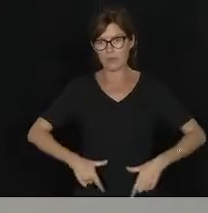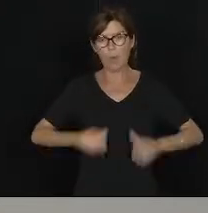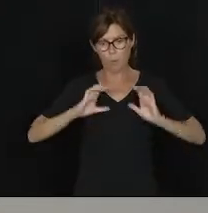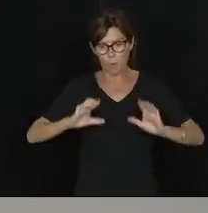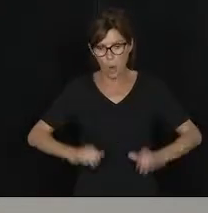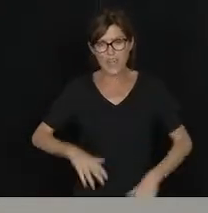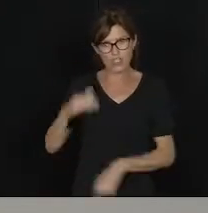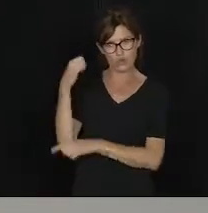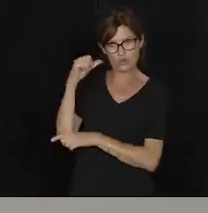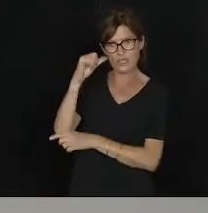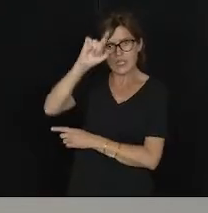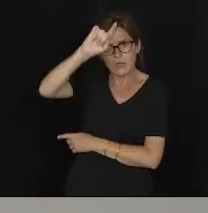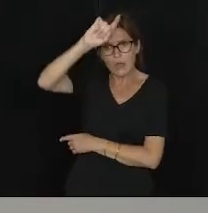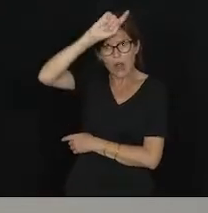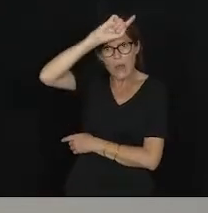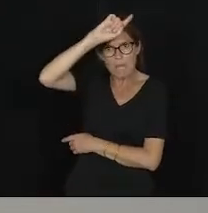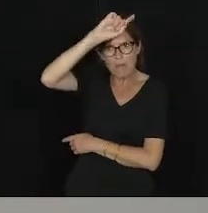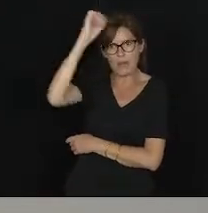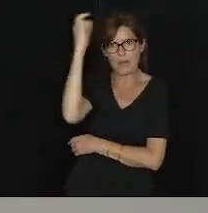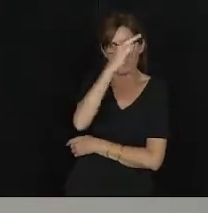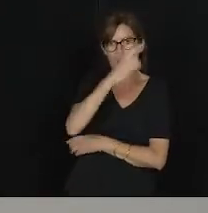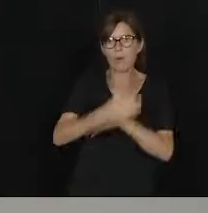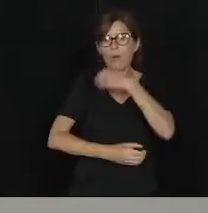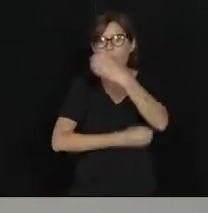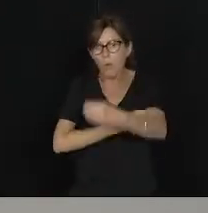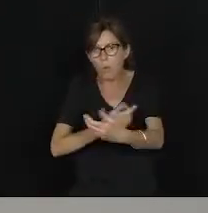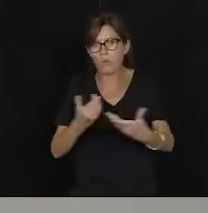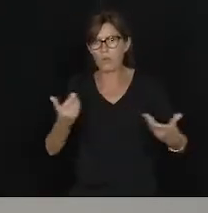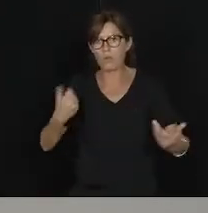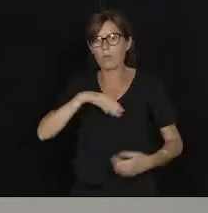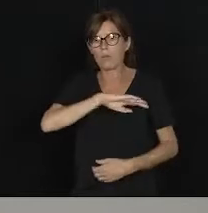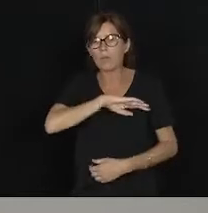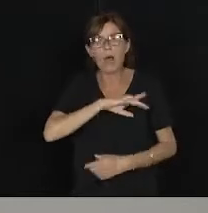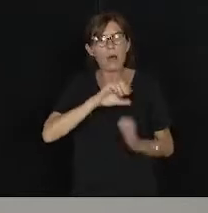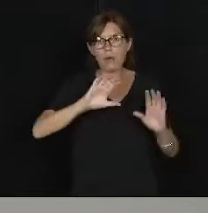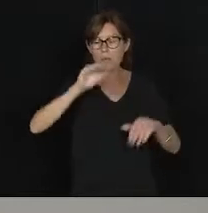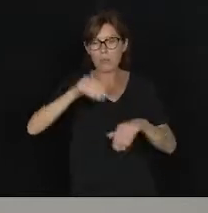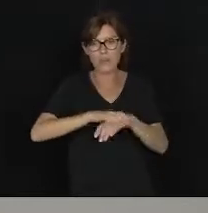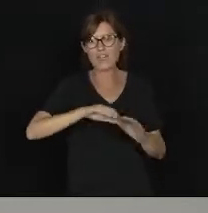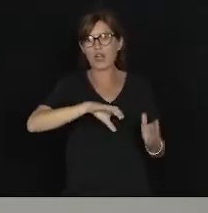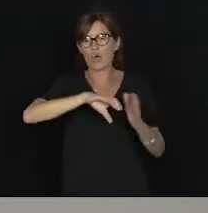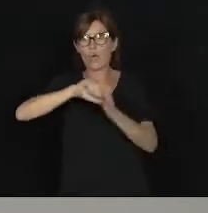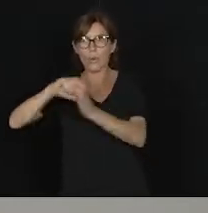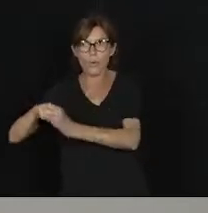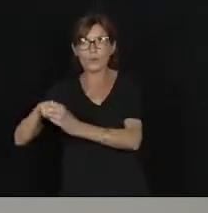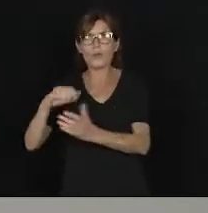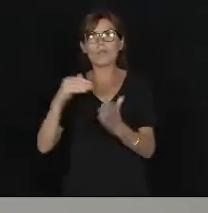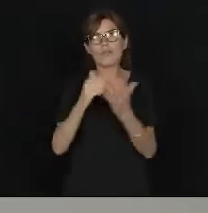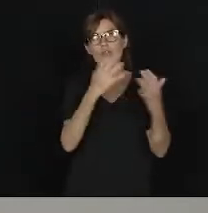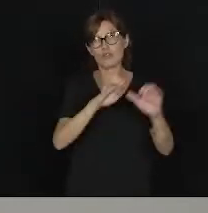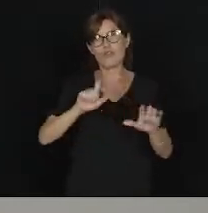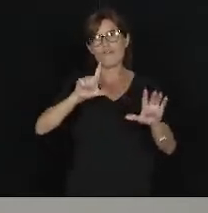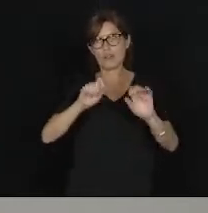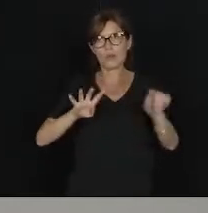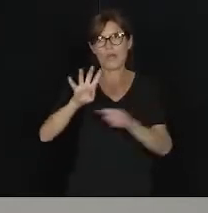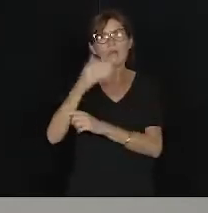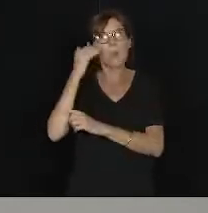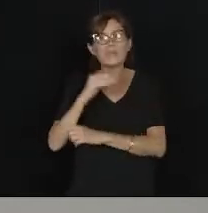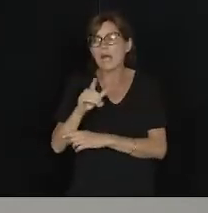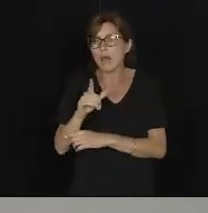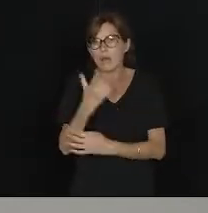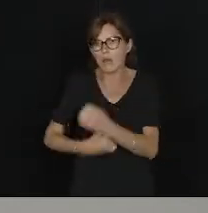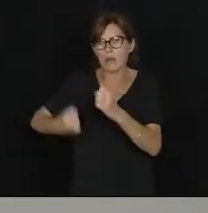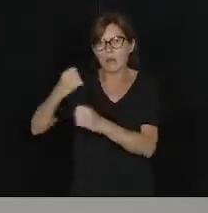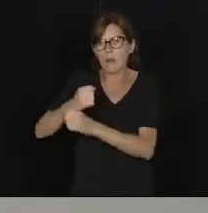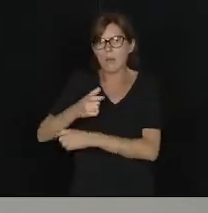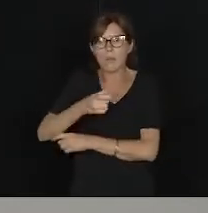collège unique porté par les compagnons de l'université, puis par le cartel des gauches en 1924, même si ce dernier, on le sait, ne verra pas le jour, en tout cas pas tout de suite, puisqu'il